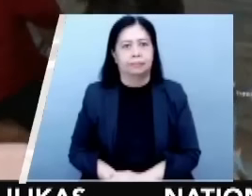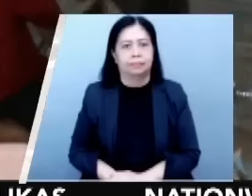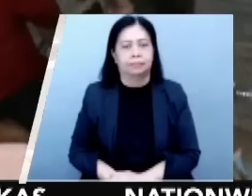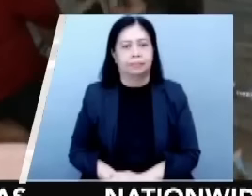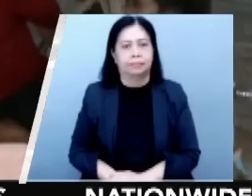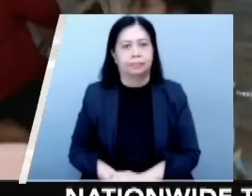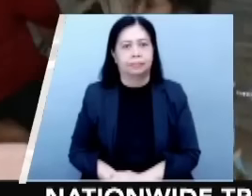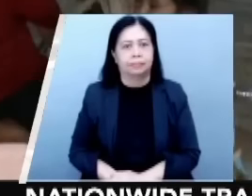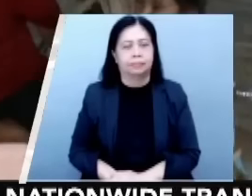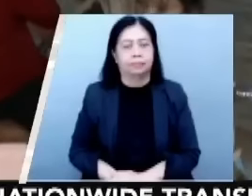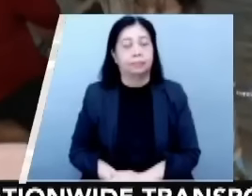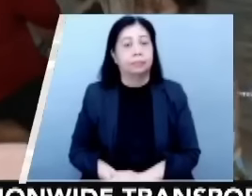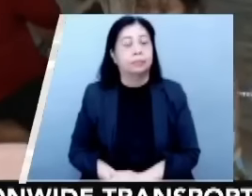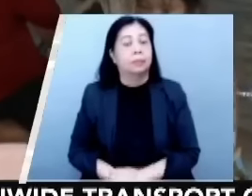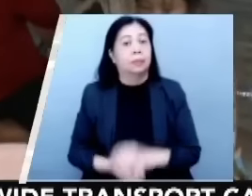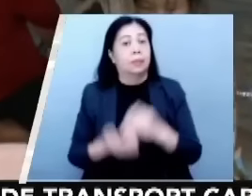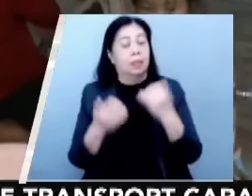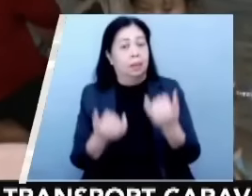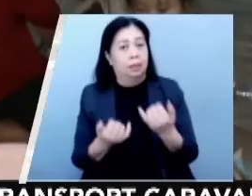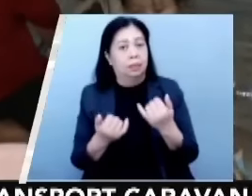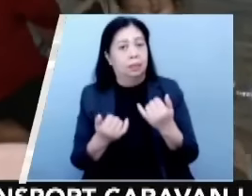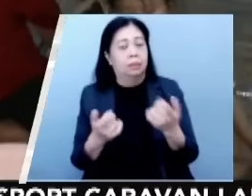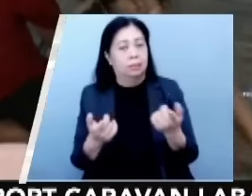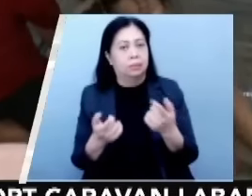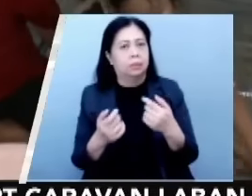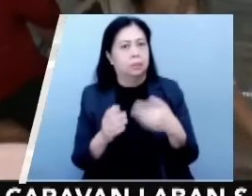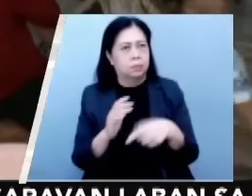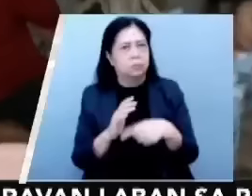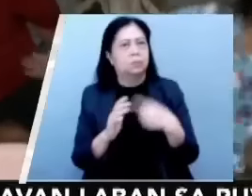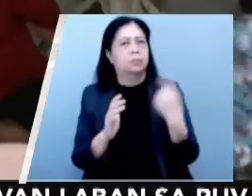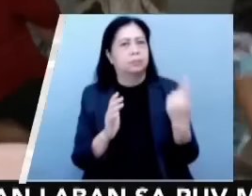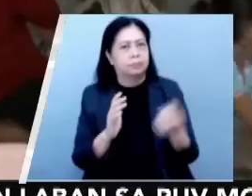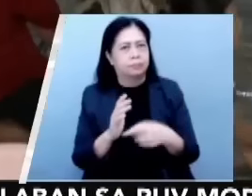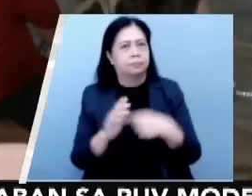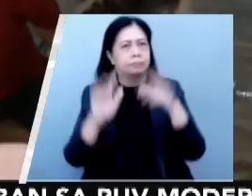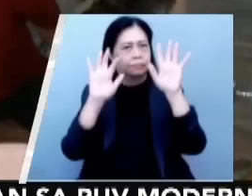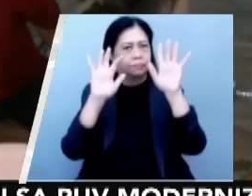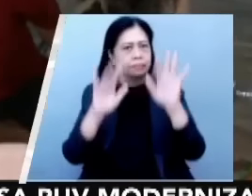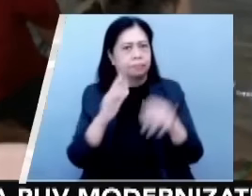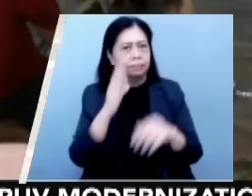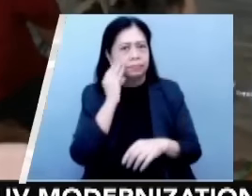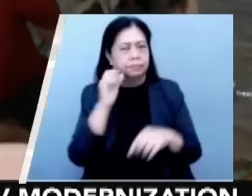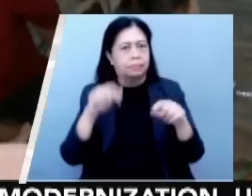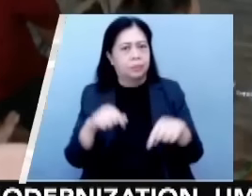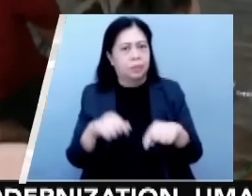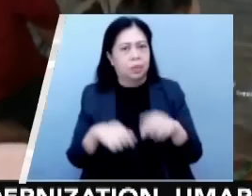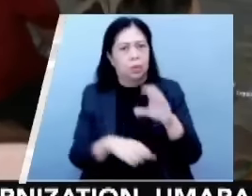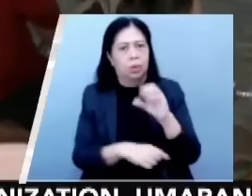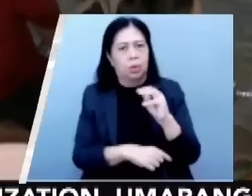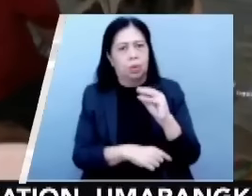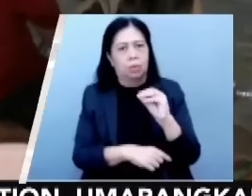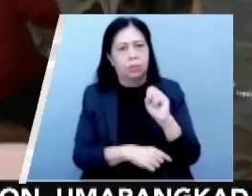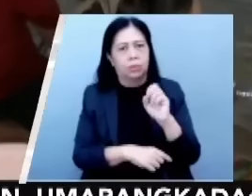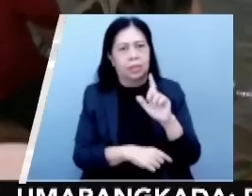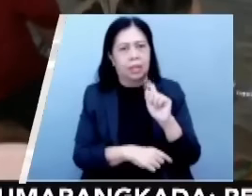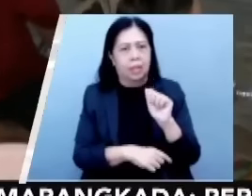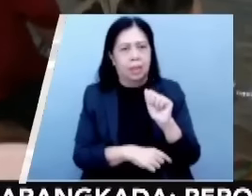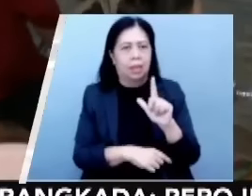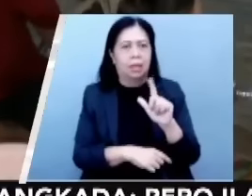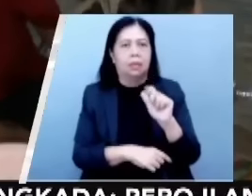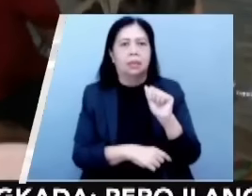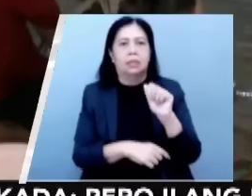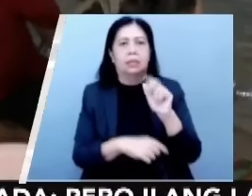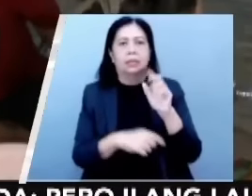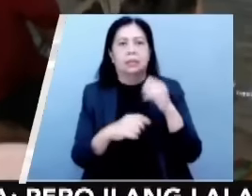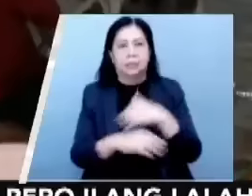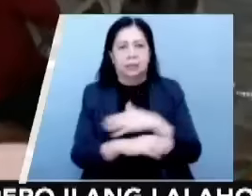Mel, sa mga oras na ito, panakanakang pag-ulan ang nararanasan dito sa Compostela, Davao de Oro. Pero mataas pa rin ang level ng